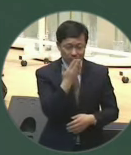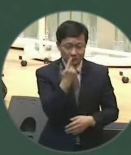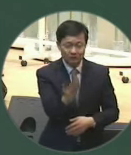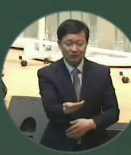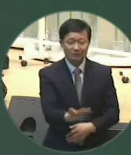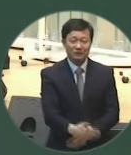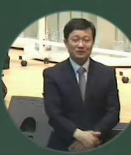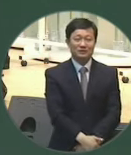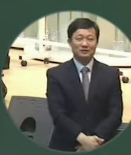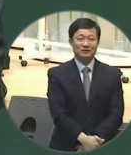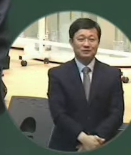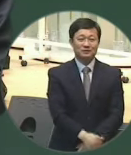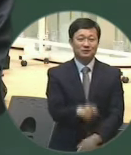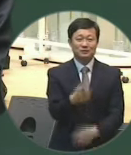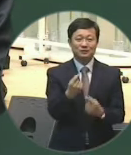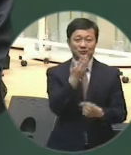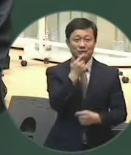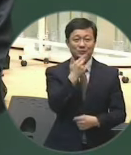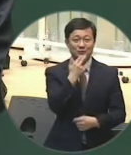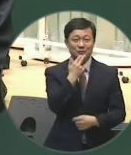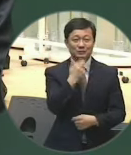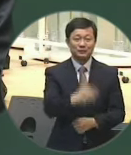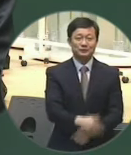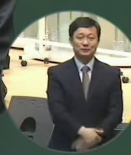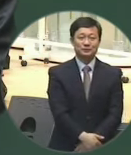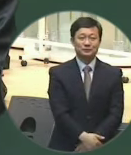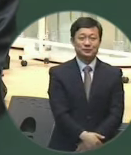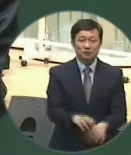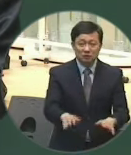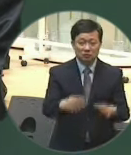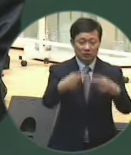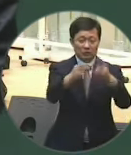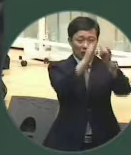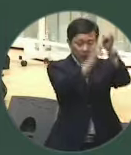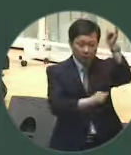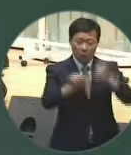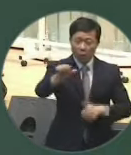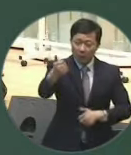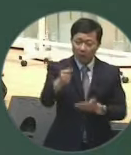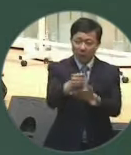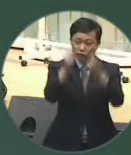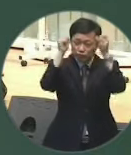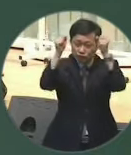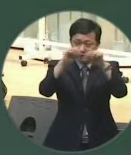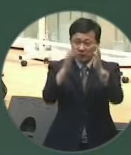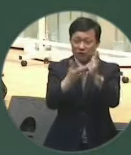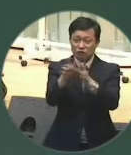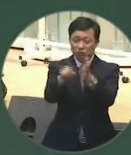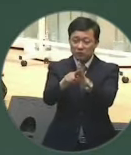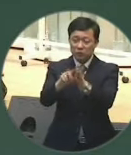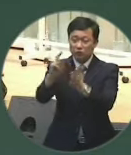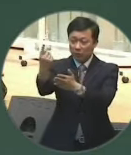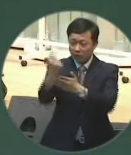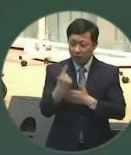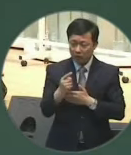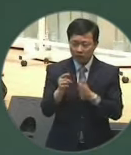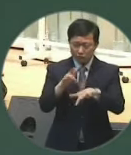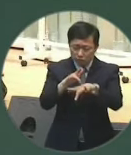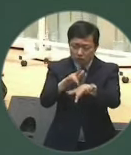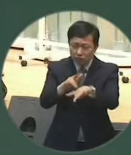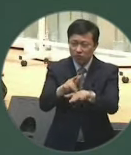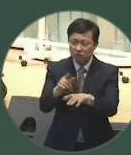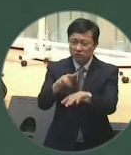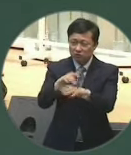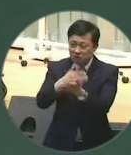ever say anything else except Christ? 500명의 무속인이 돌아왔는데 그 사람들에게 귀신 얘기해 줄 수밖에 없는 거예요.